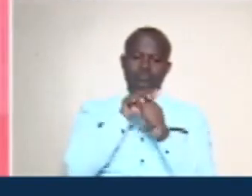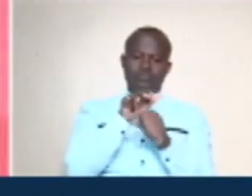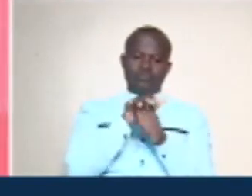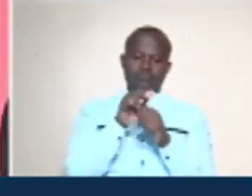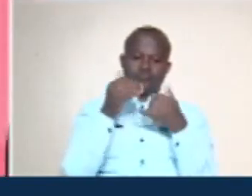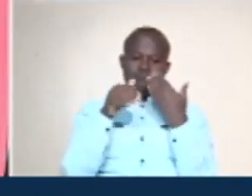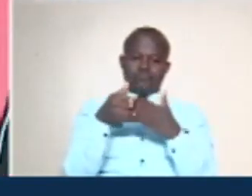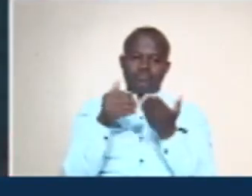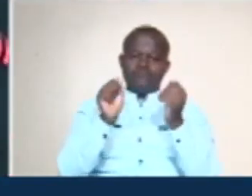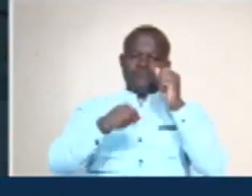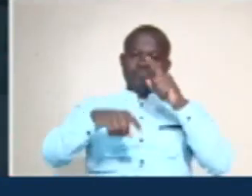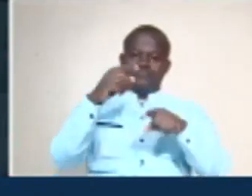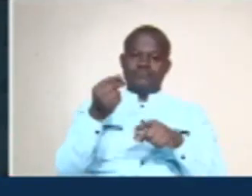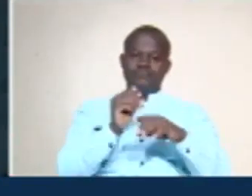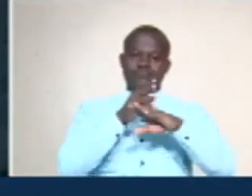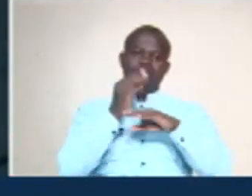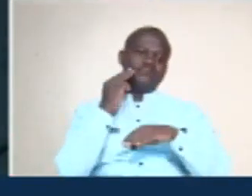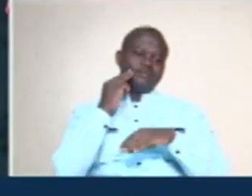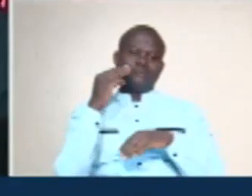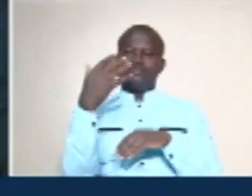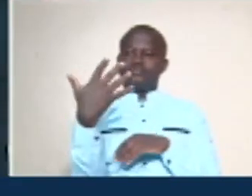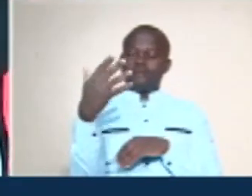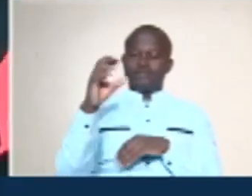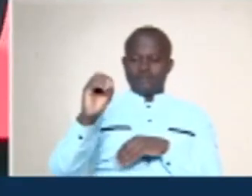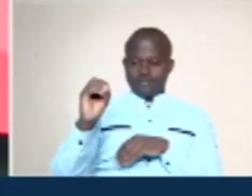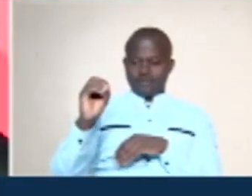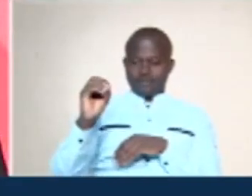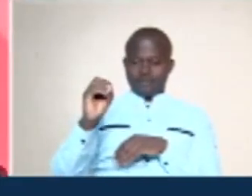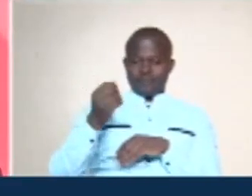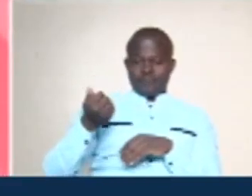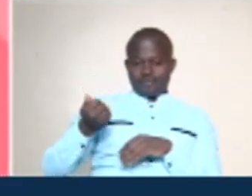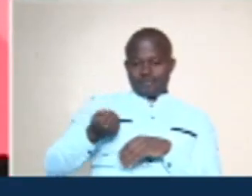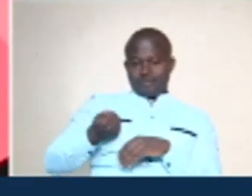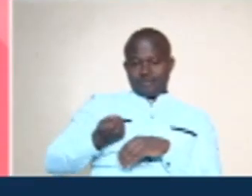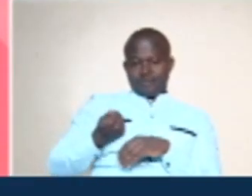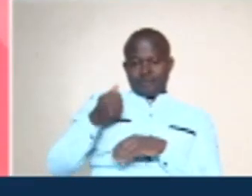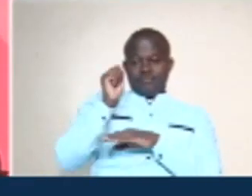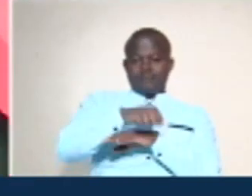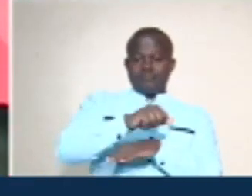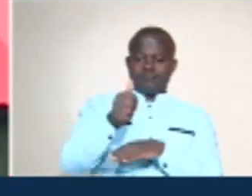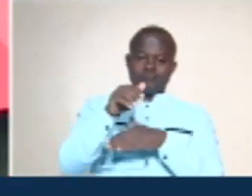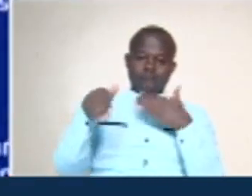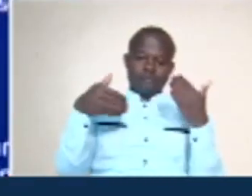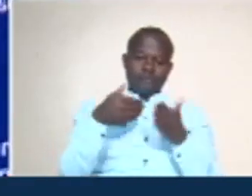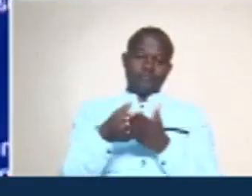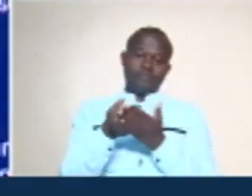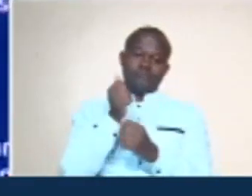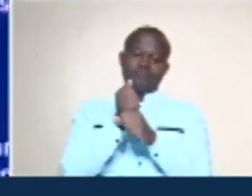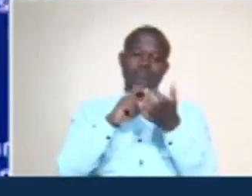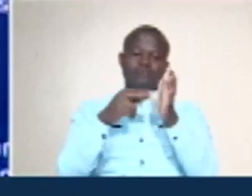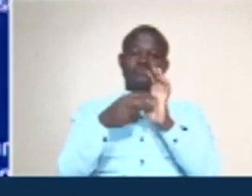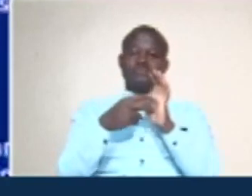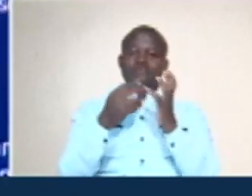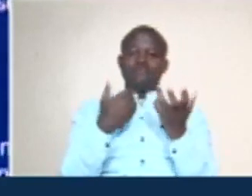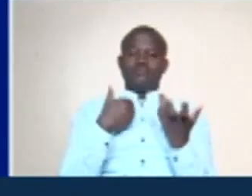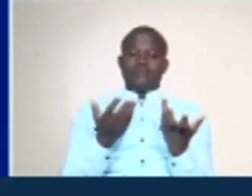ngo yabashije no kwikorana amafaranga agera kuri miliyoni 50. Uyu mukobwa yahize abandi bagenzi be nabo bakoze imishinga ifitanye